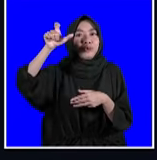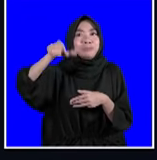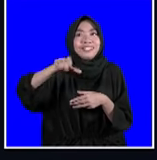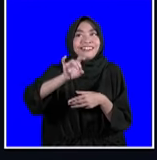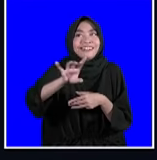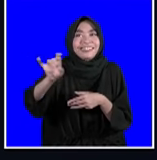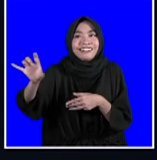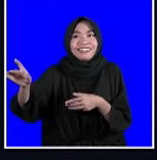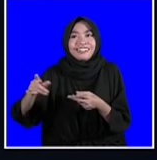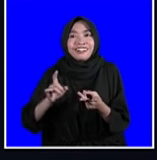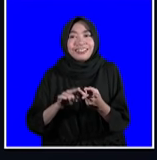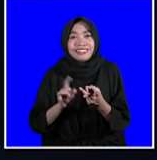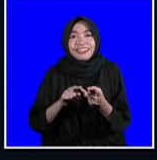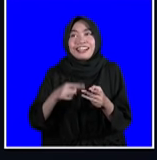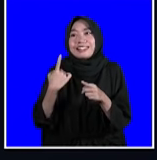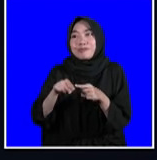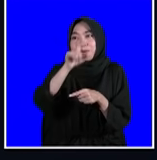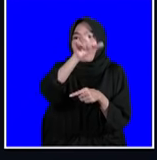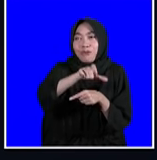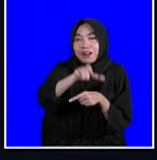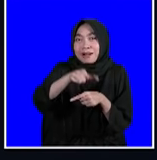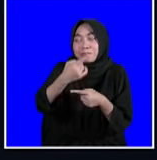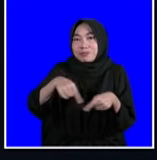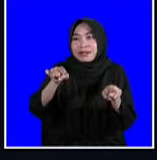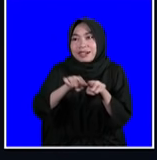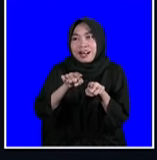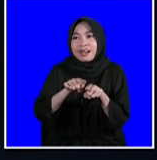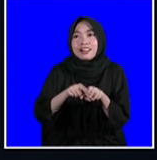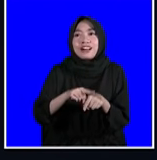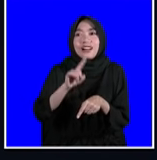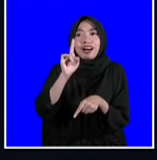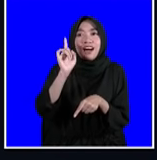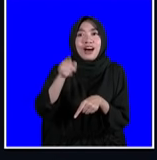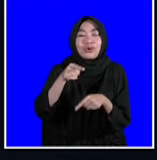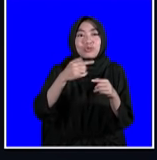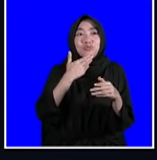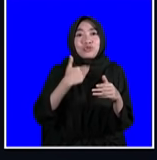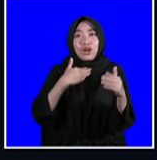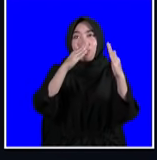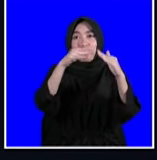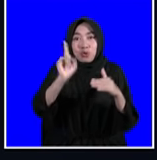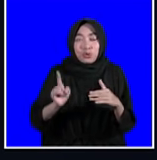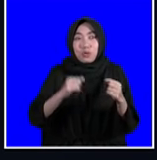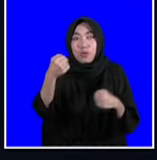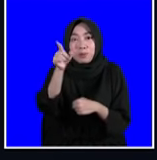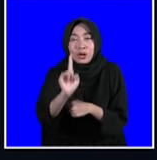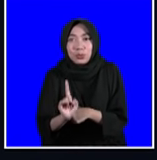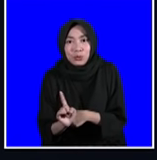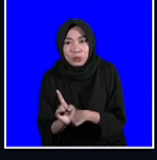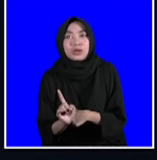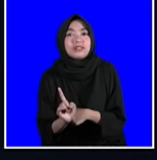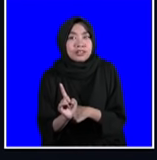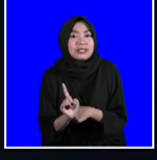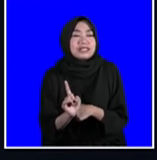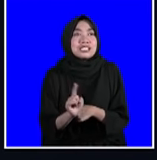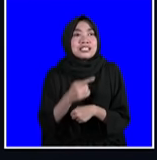itu syaratnya pernikahan sebenarnya tidak harus Anda sudah punya rumah, kendaraan, atau dana investasi yang besar